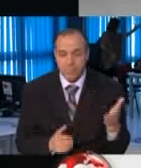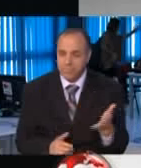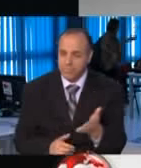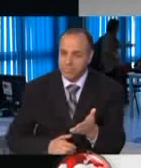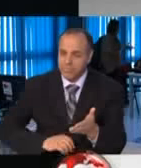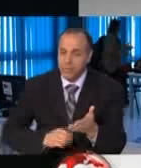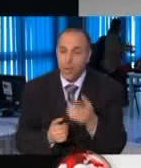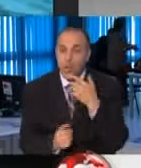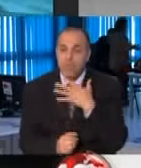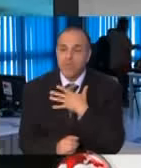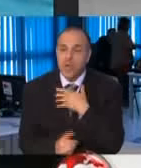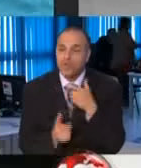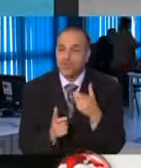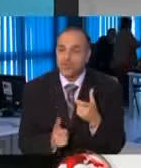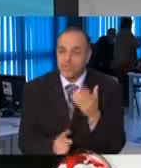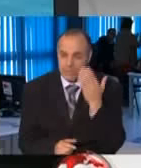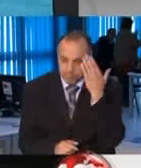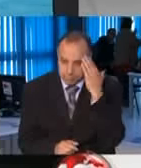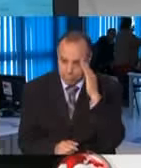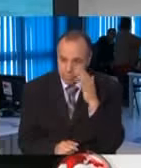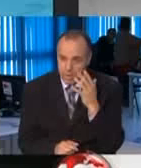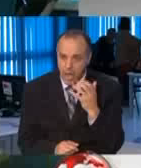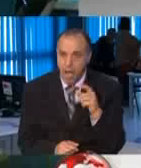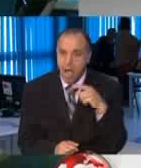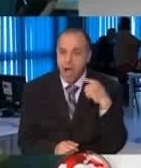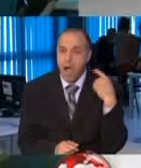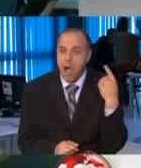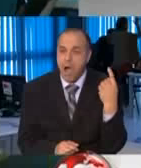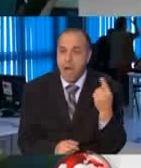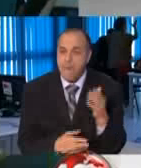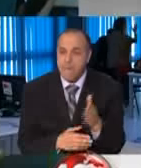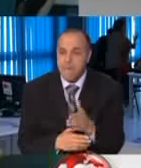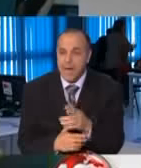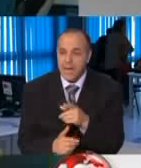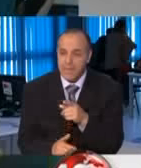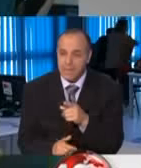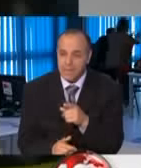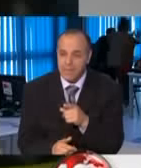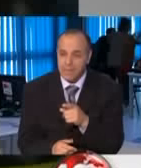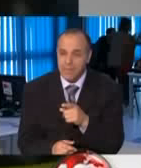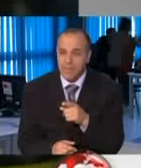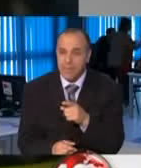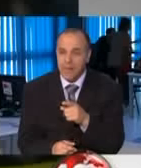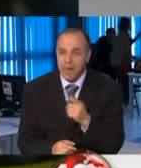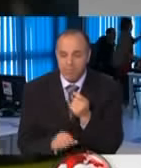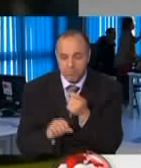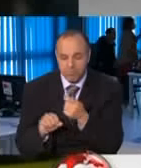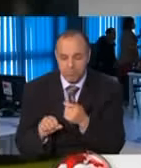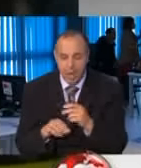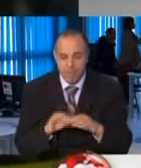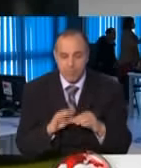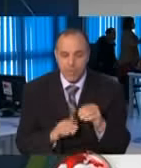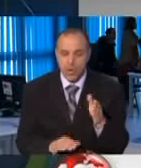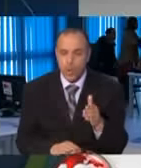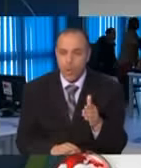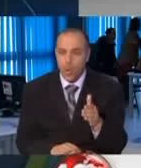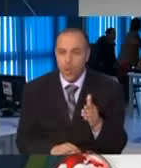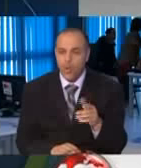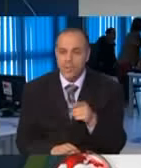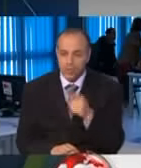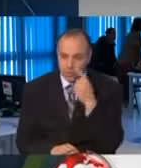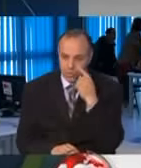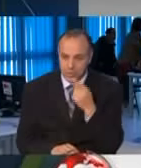يمنح رواده فرصة التعرف على عالم هذا الكائن البحري من خلال منحوتات لعديد الحيتانيات